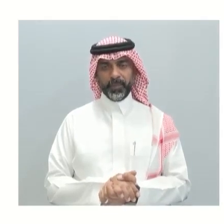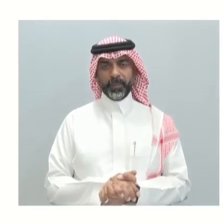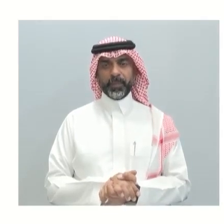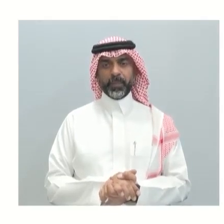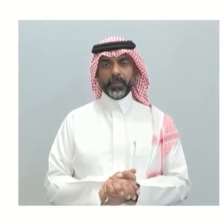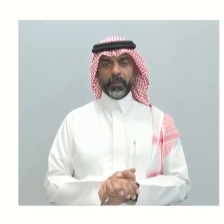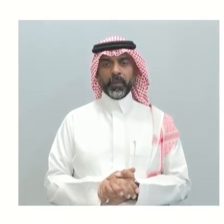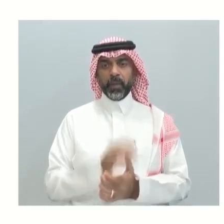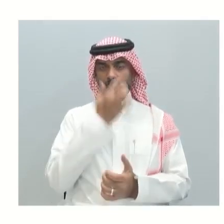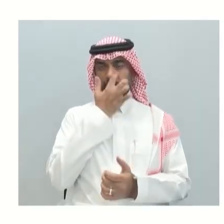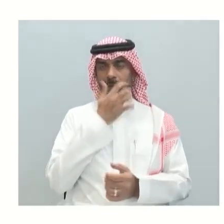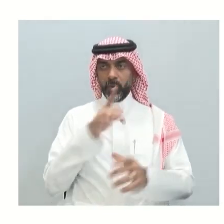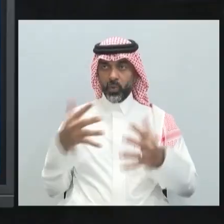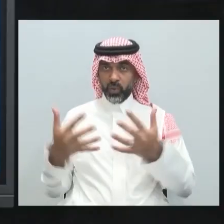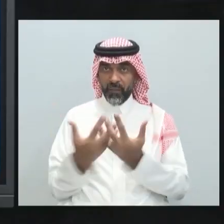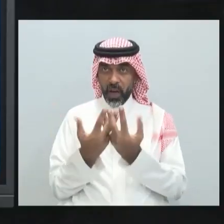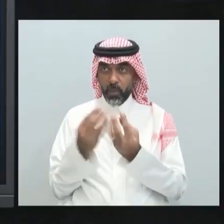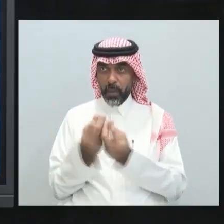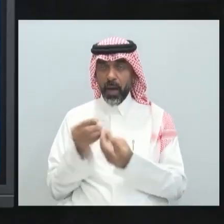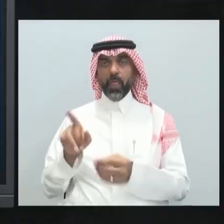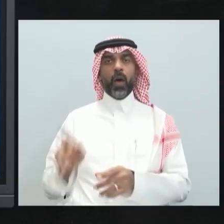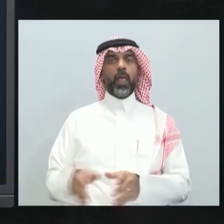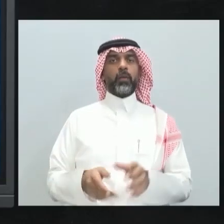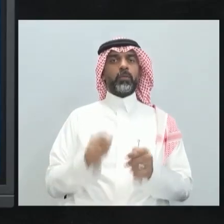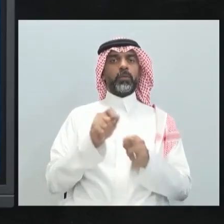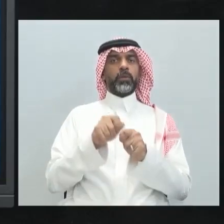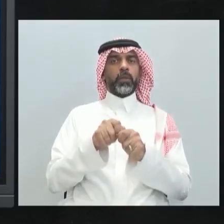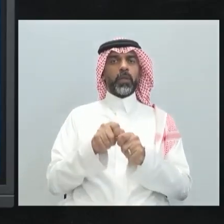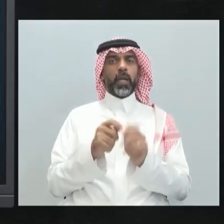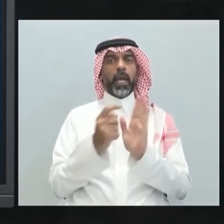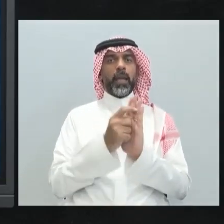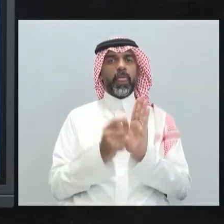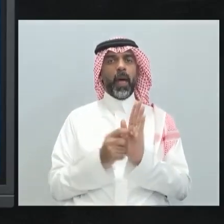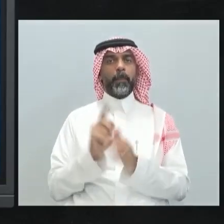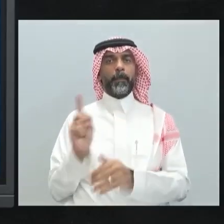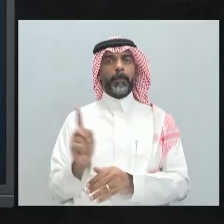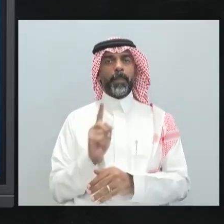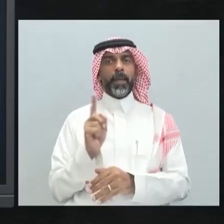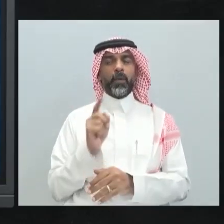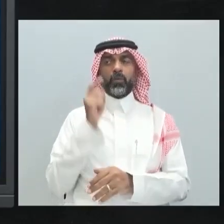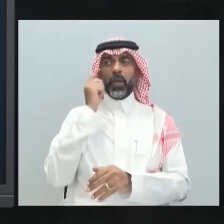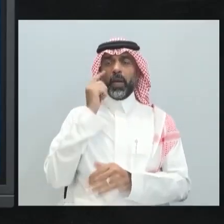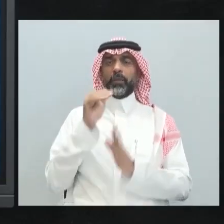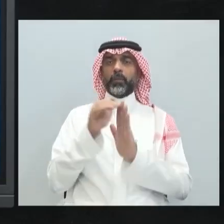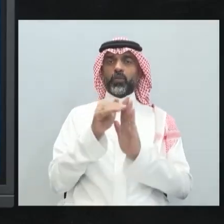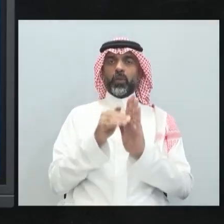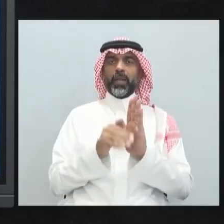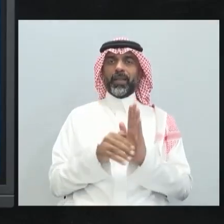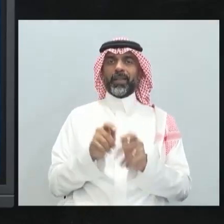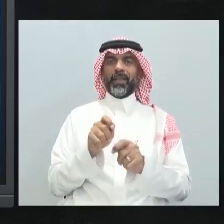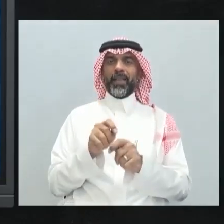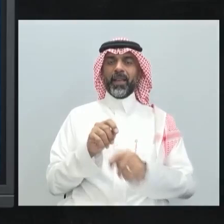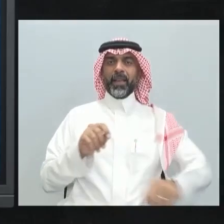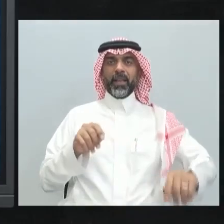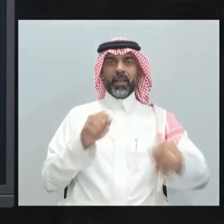تظهر لنا النظام البيئي عندما نتذكر سويا ونحن نتع رف على مستويات التنظيم ل